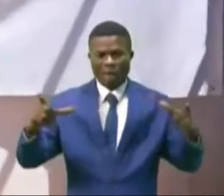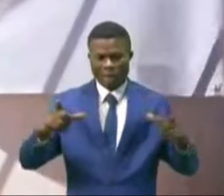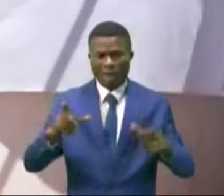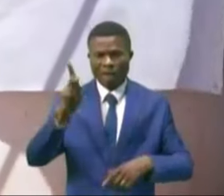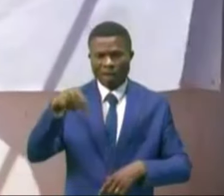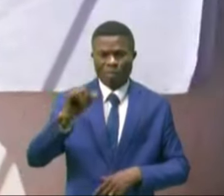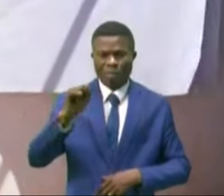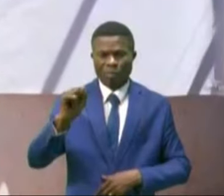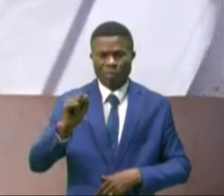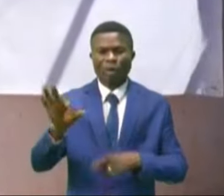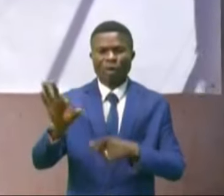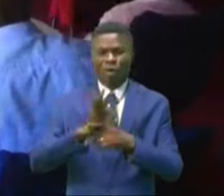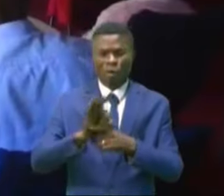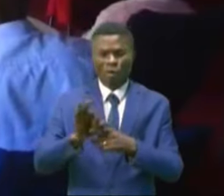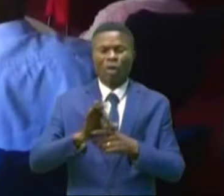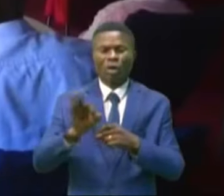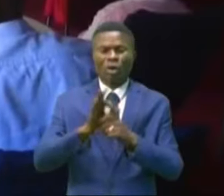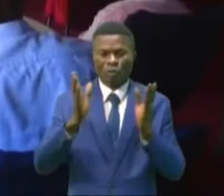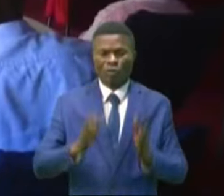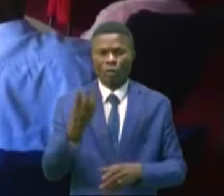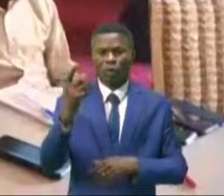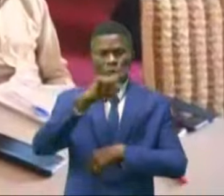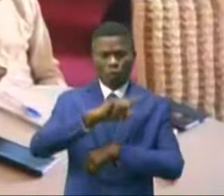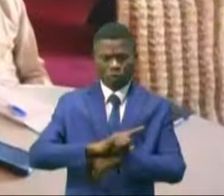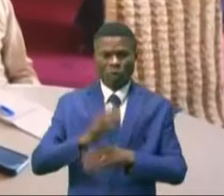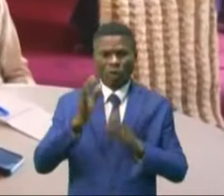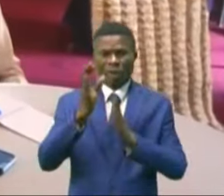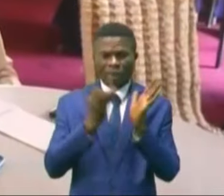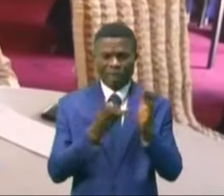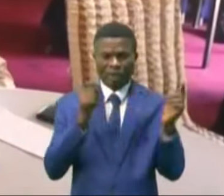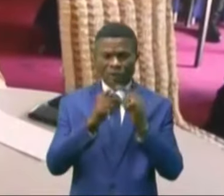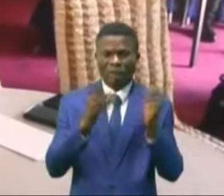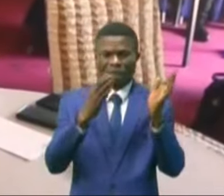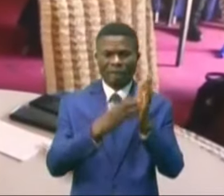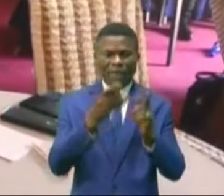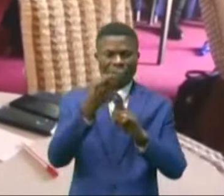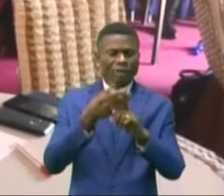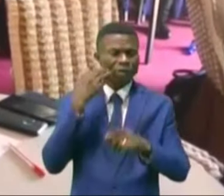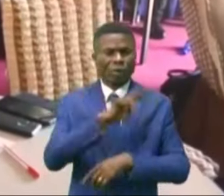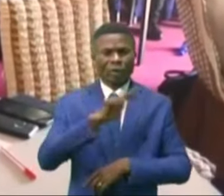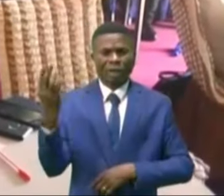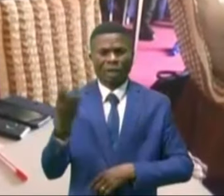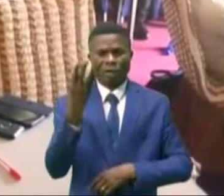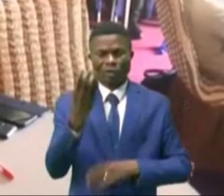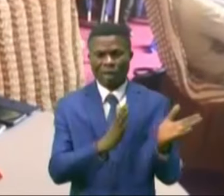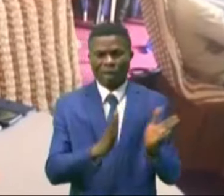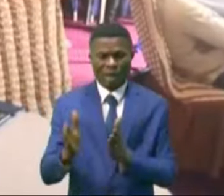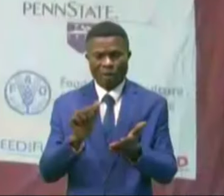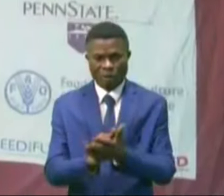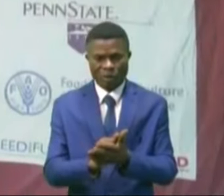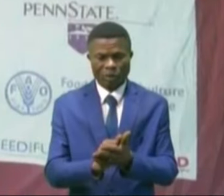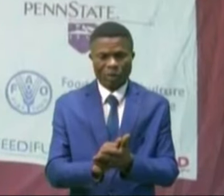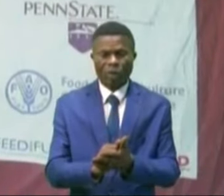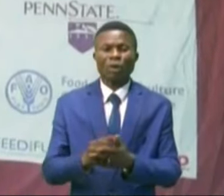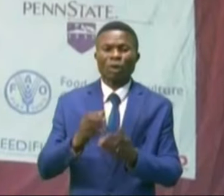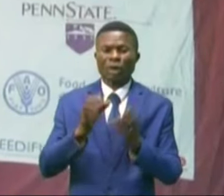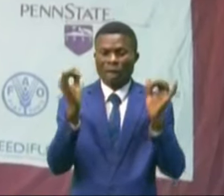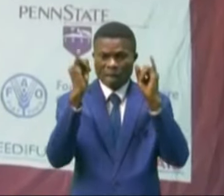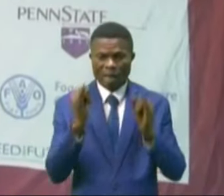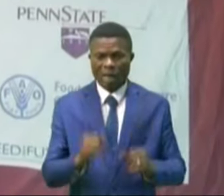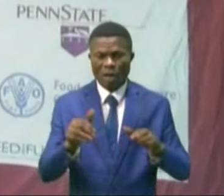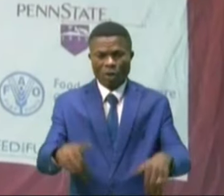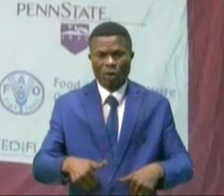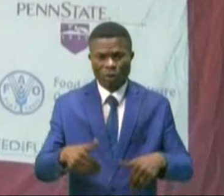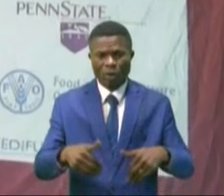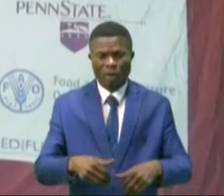Un atelier de formation des formateurs de 3 jours, soit du 7 au 9 mai 2024, a été organisé à ce sujet sur la digitalisation agricole